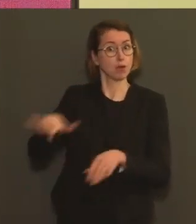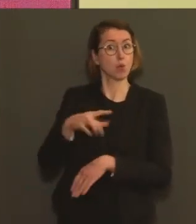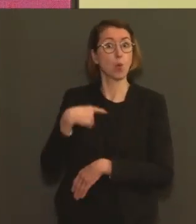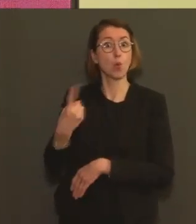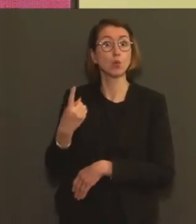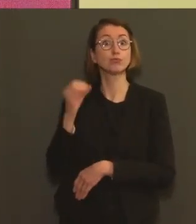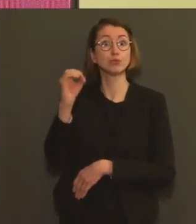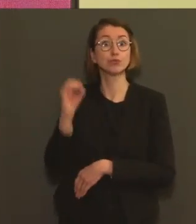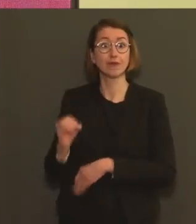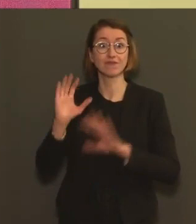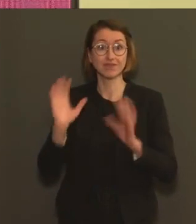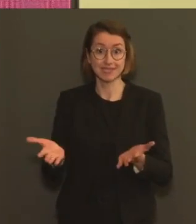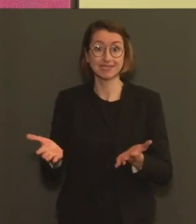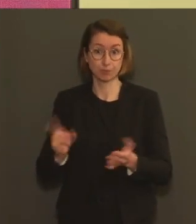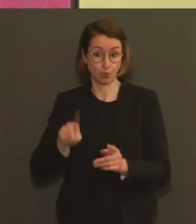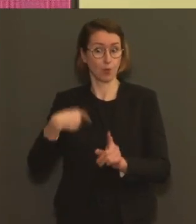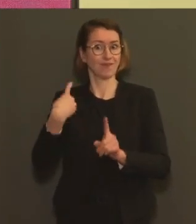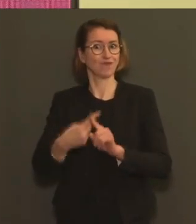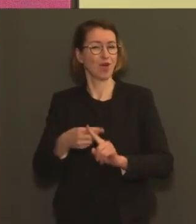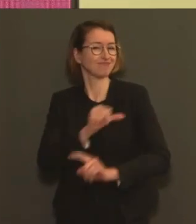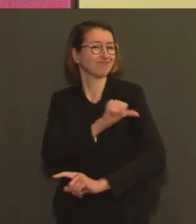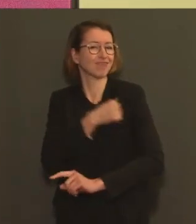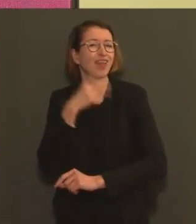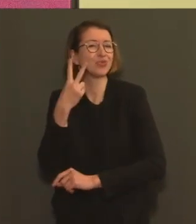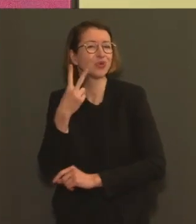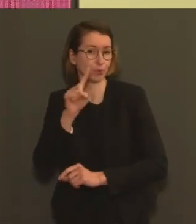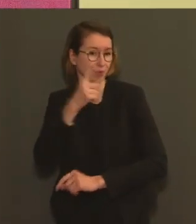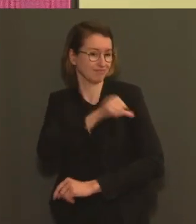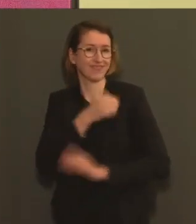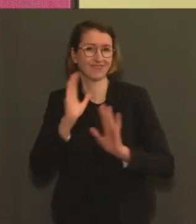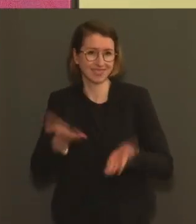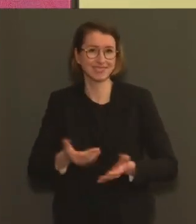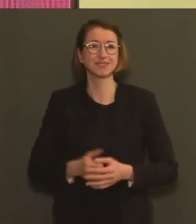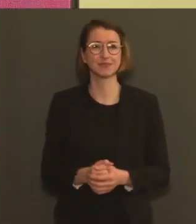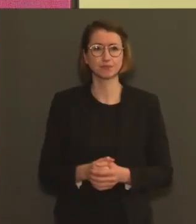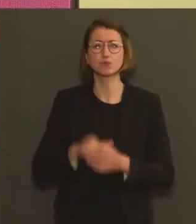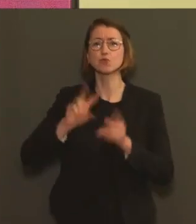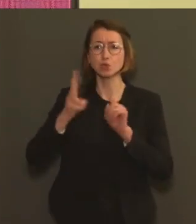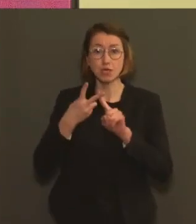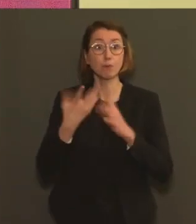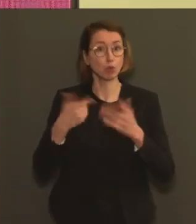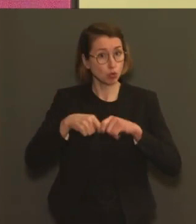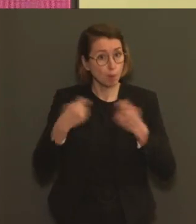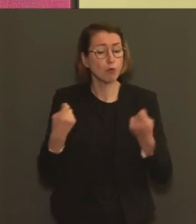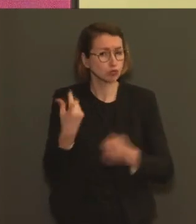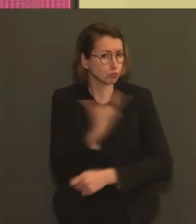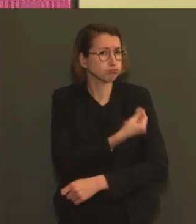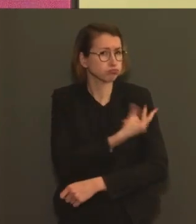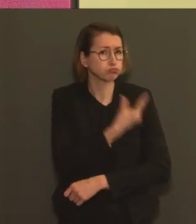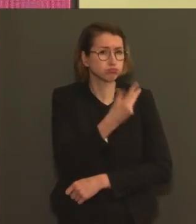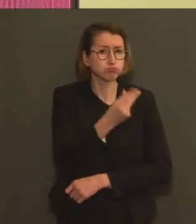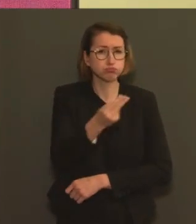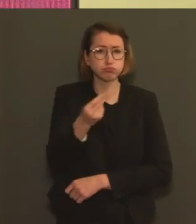La deuxième dose a commencé à être administrée à certains d'entre eux et le degré de protection donc, de cette population,